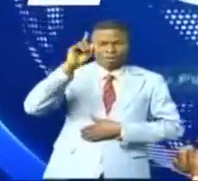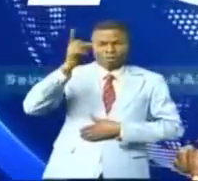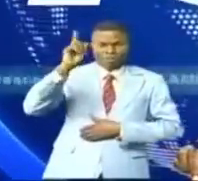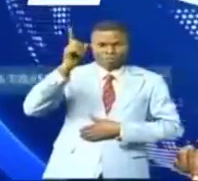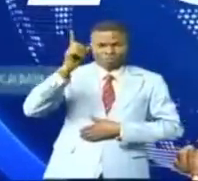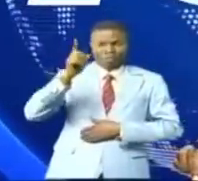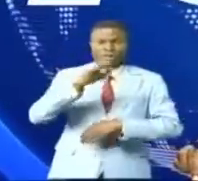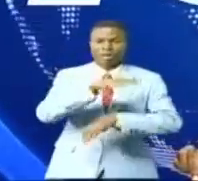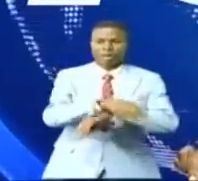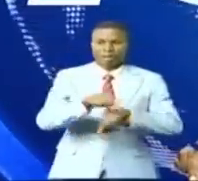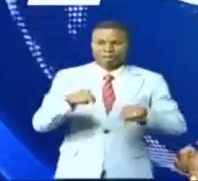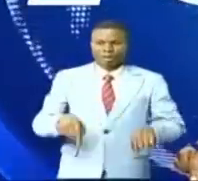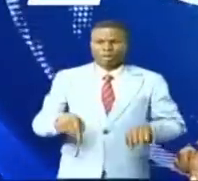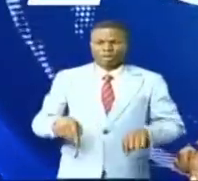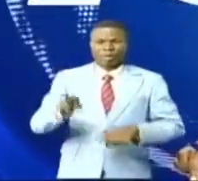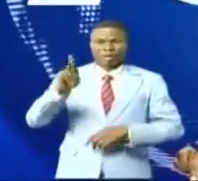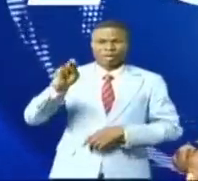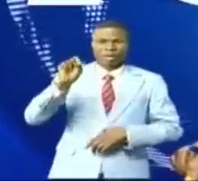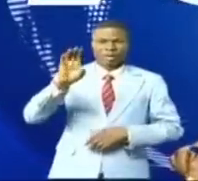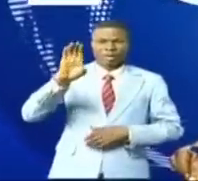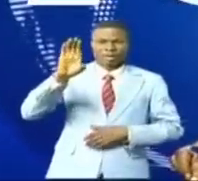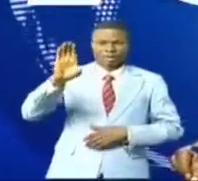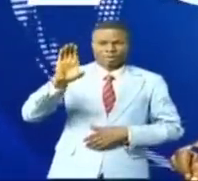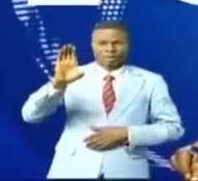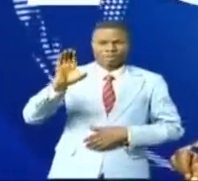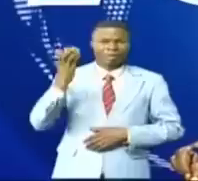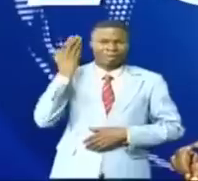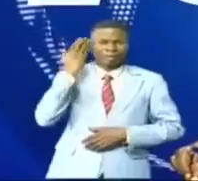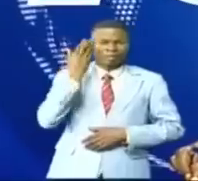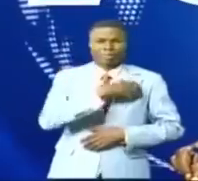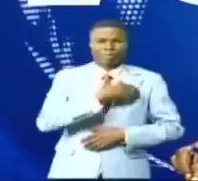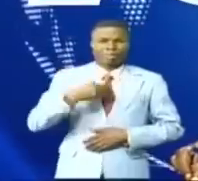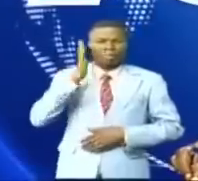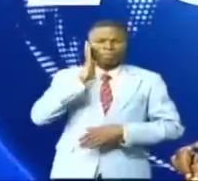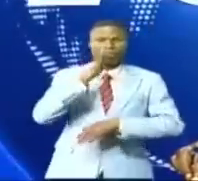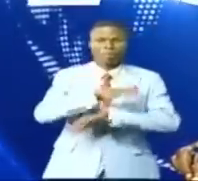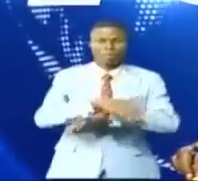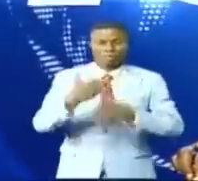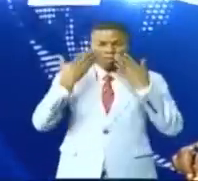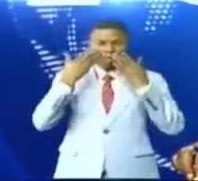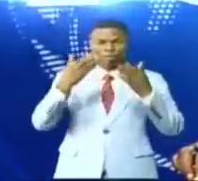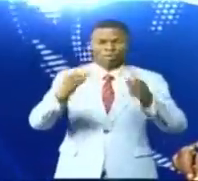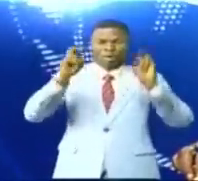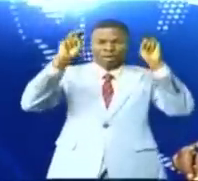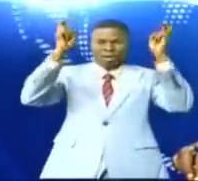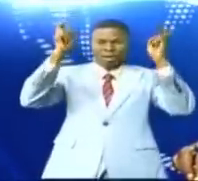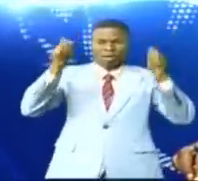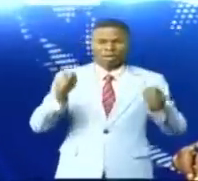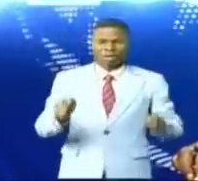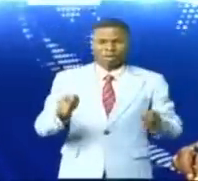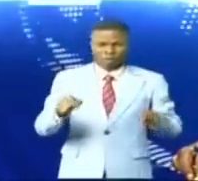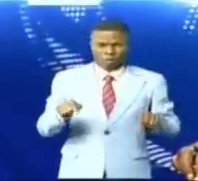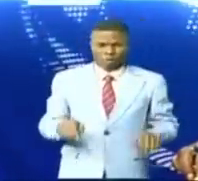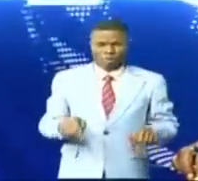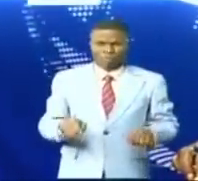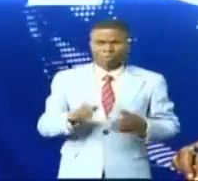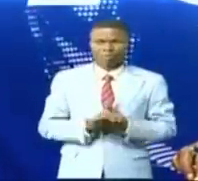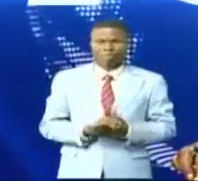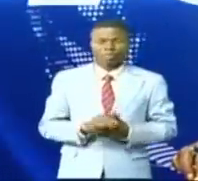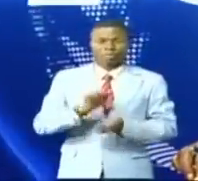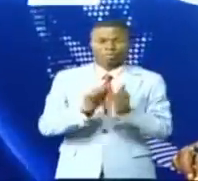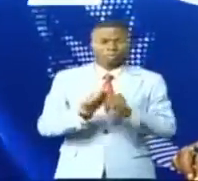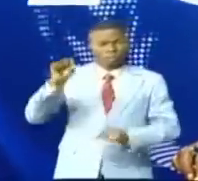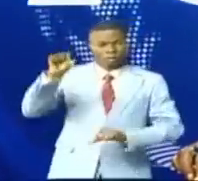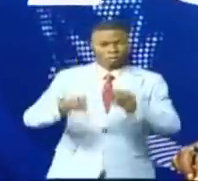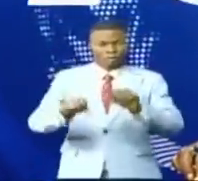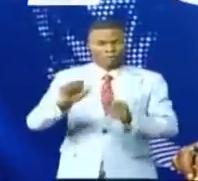de la soirée sur nos antennes de la RTNT. Mesdames et messieurs, bonsoir. Voici le titre. Des abus et fraudes dans